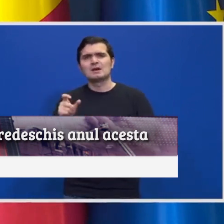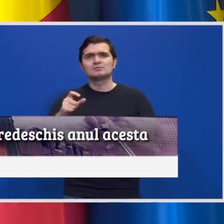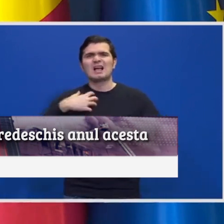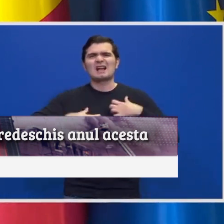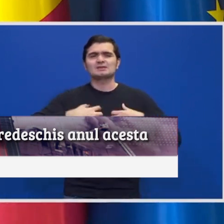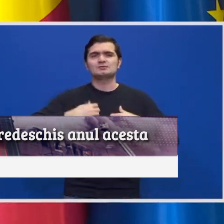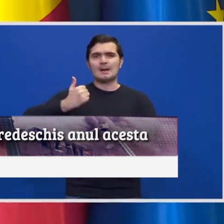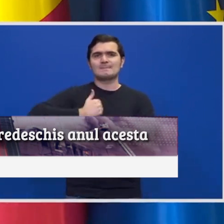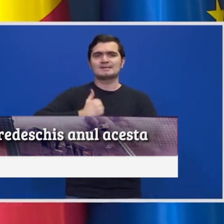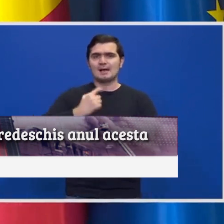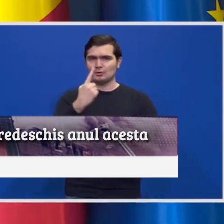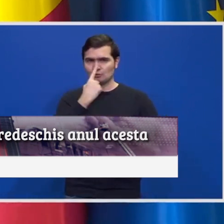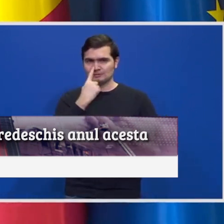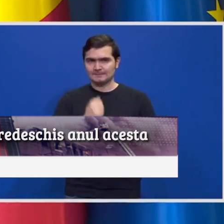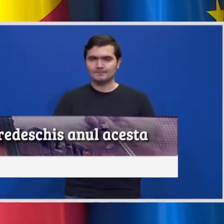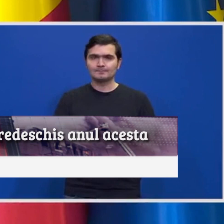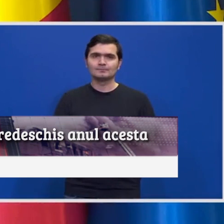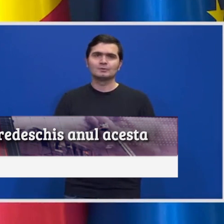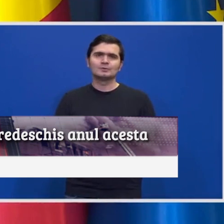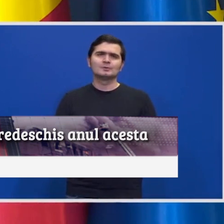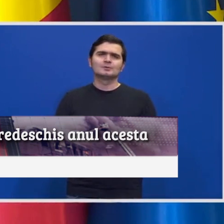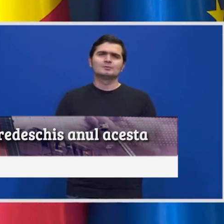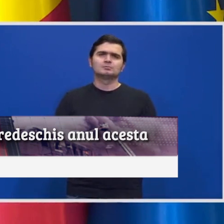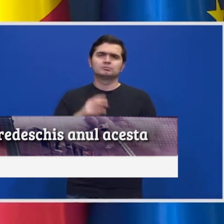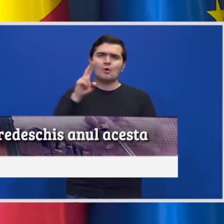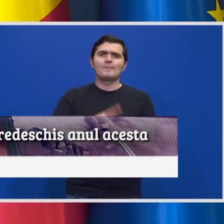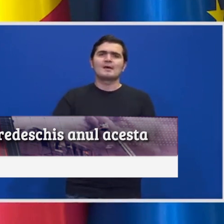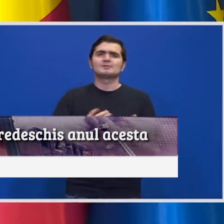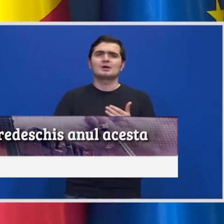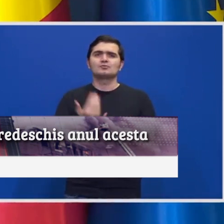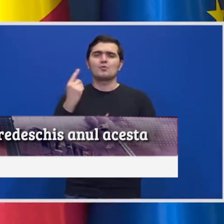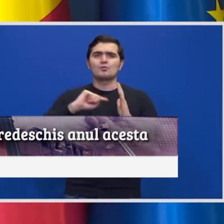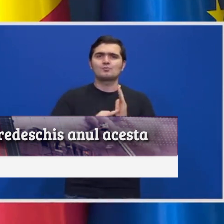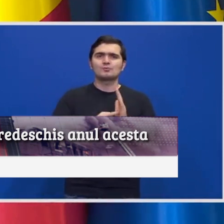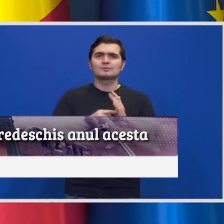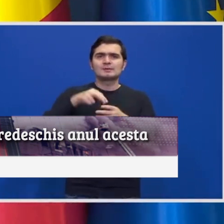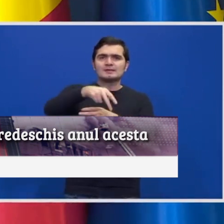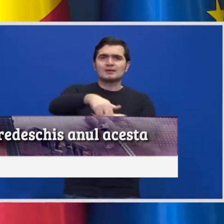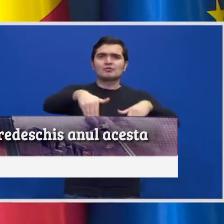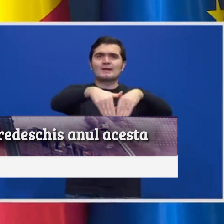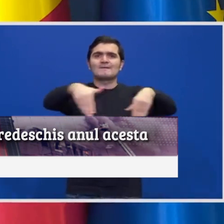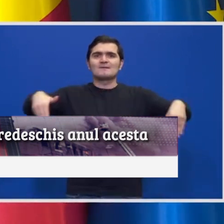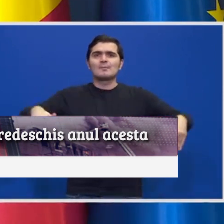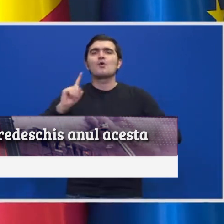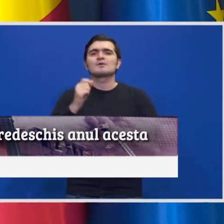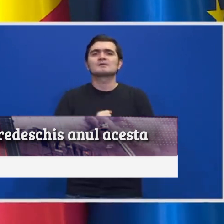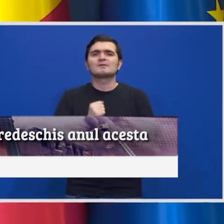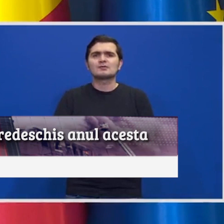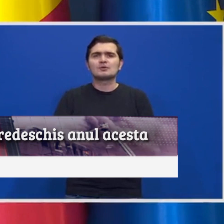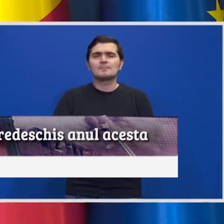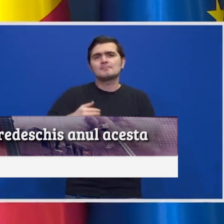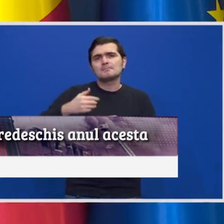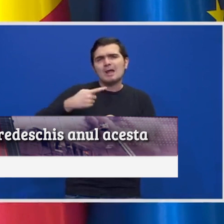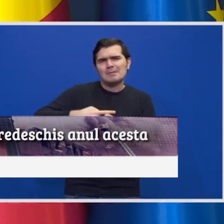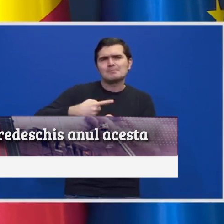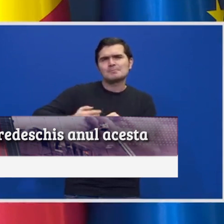rusă. Operaționalizarea noului regim de funcționare a acestui punct de trecere a frontierei de stat se va realiza gradual, într-o primă